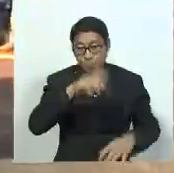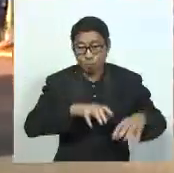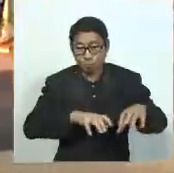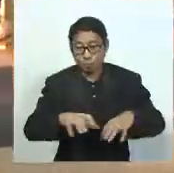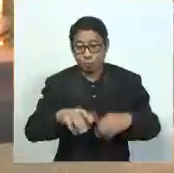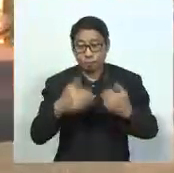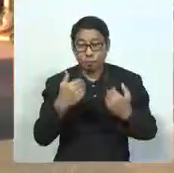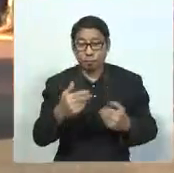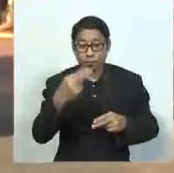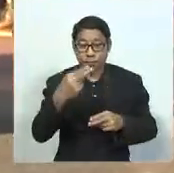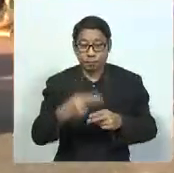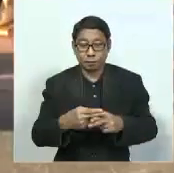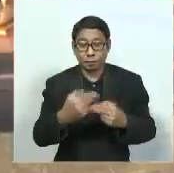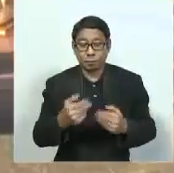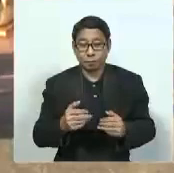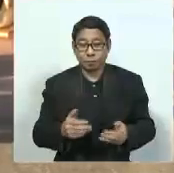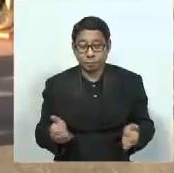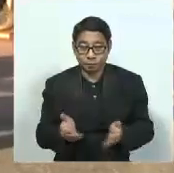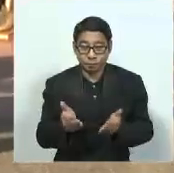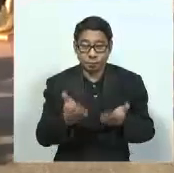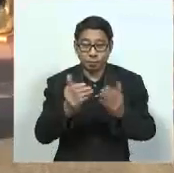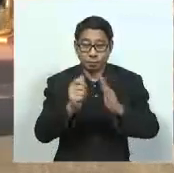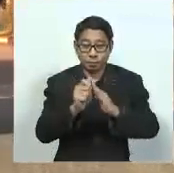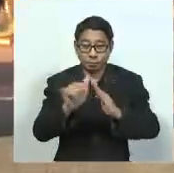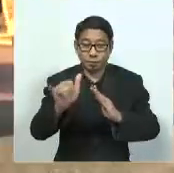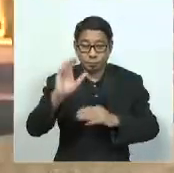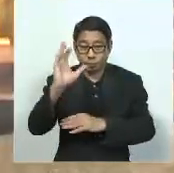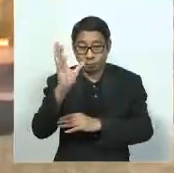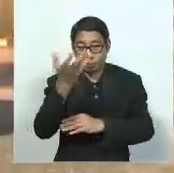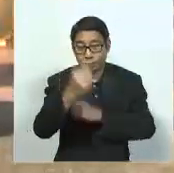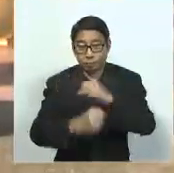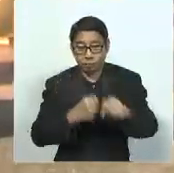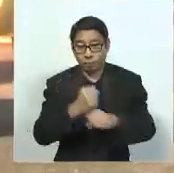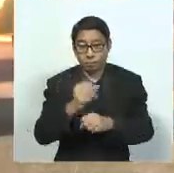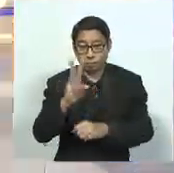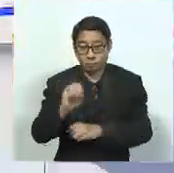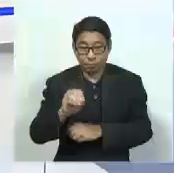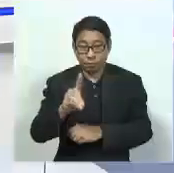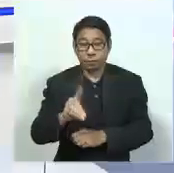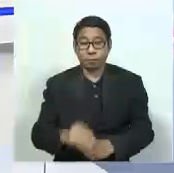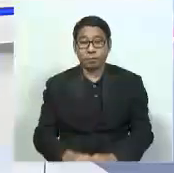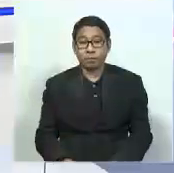ดขึ้นภายใต้ชื่อย่อยศยิ่งฟ้าอยุธยามรดกโลกประจำปี2561ค่ะ